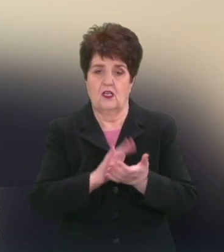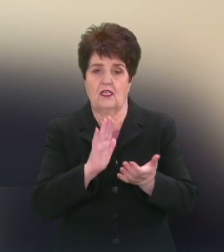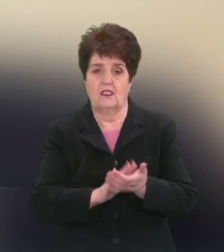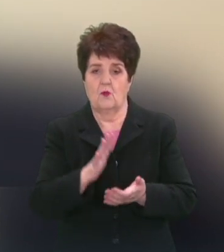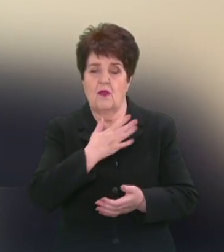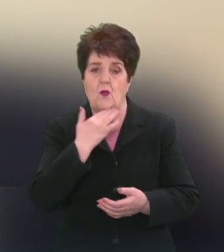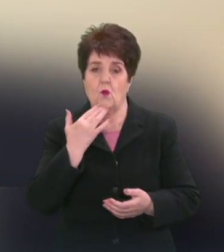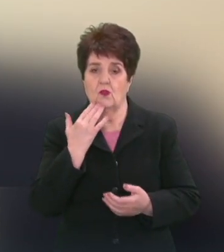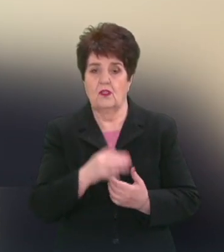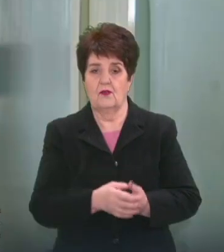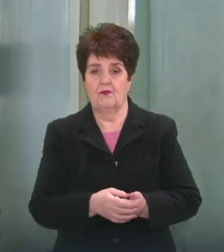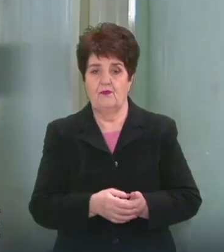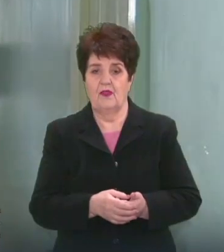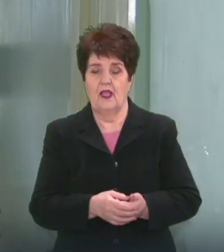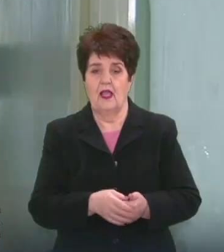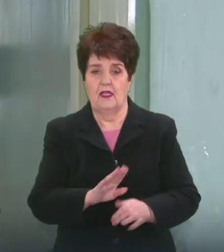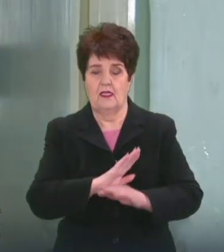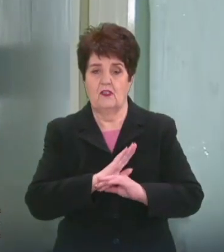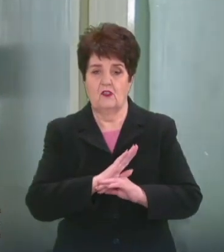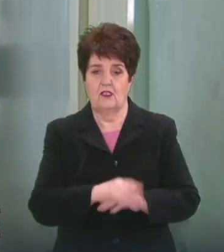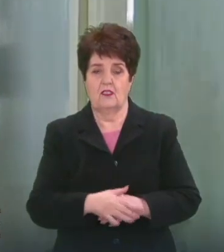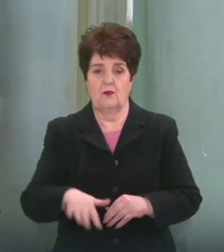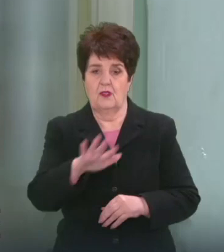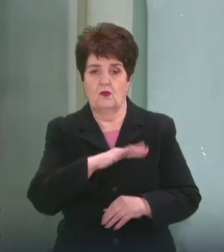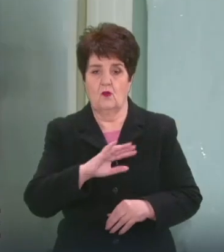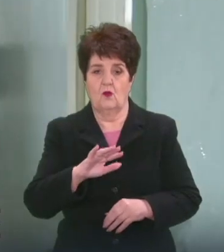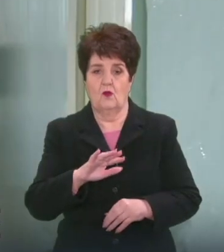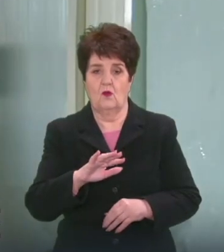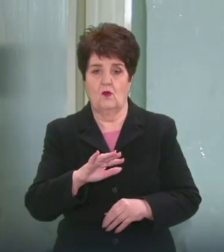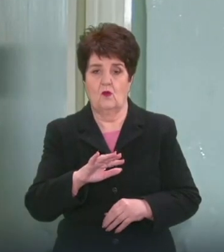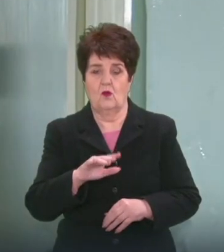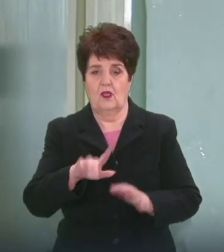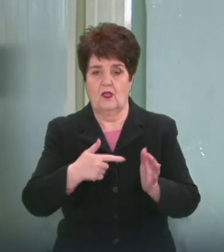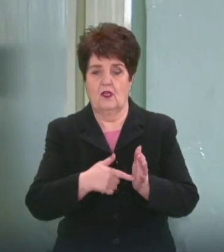multe decese, inclusiv pe teritoriul municipiului Chișinău.